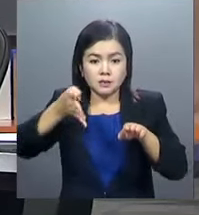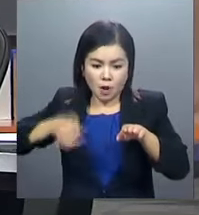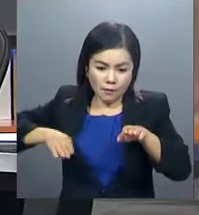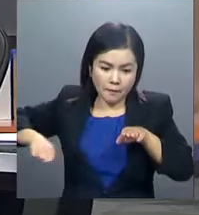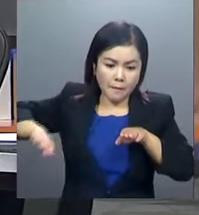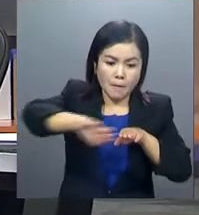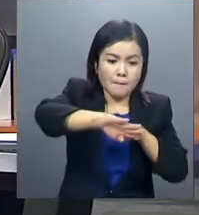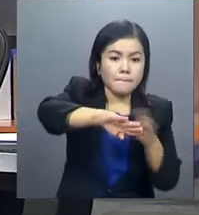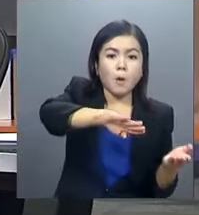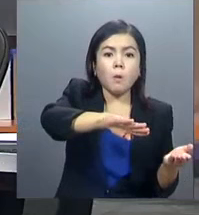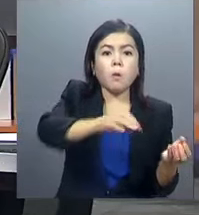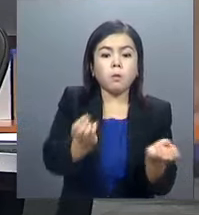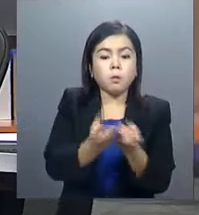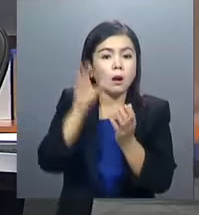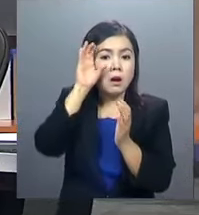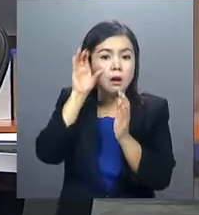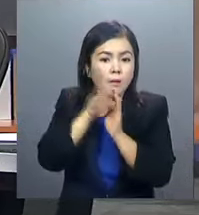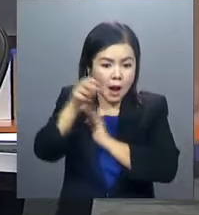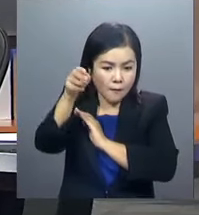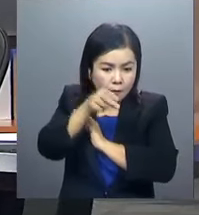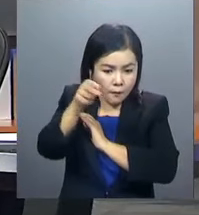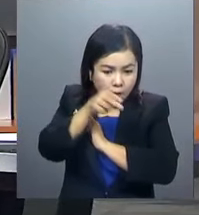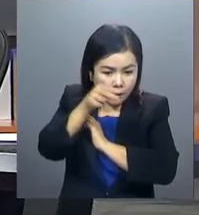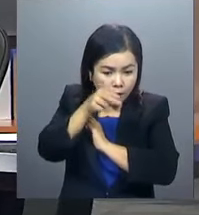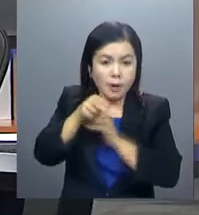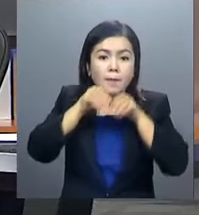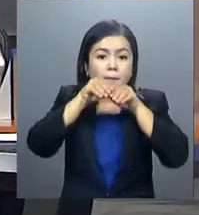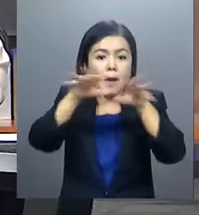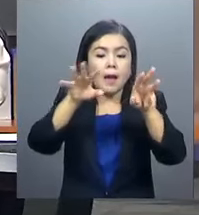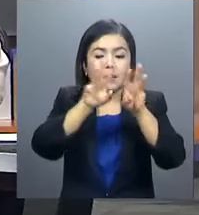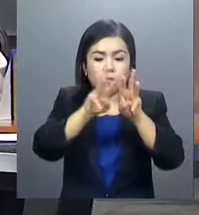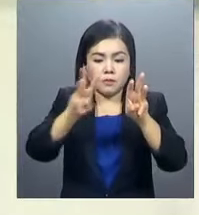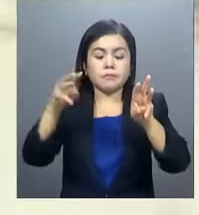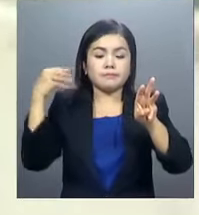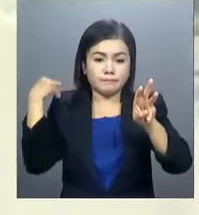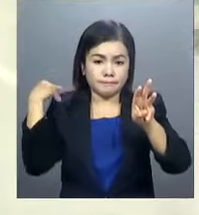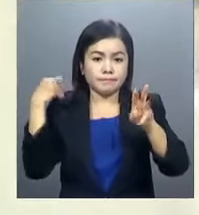ซึ่งก็มีผู้นำภาพจากกล้องหน้ารถของรถตู้นั้นมาส่งต่อในสื่อสังคมออนไลน์ด้วยค่ะ